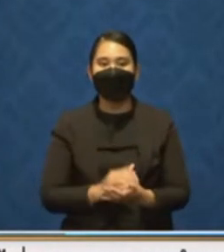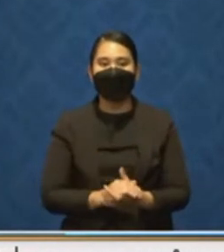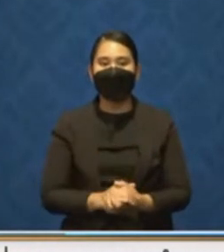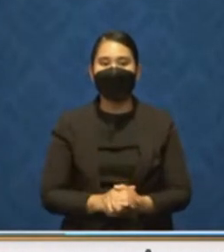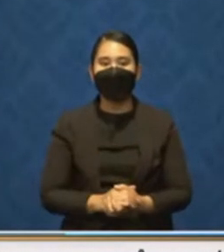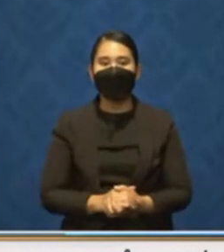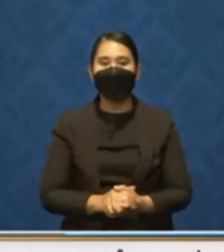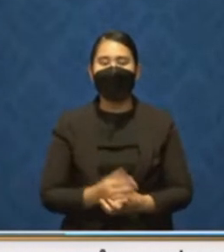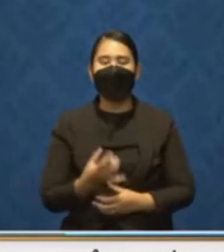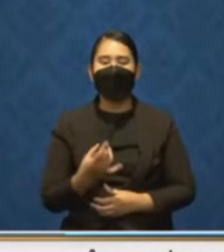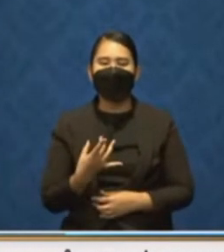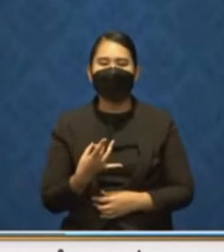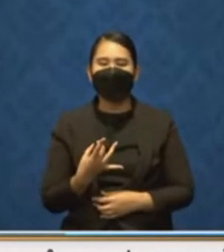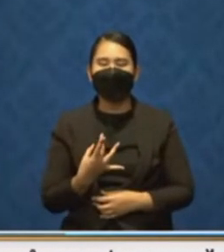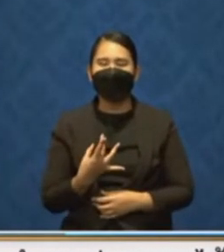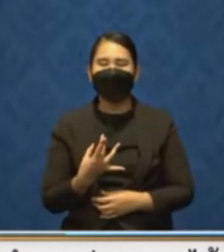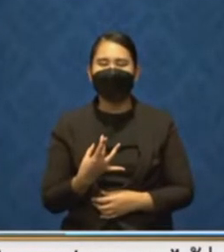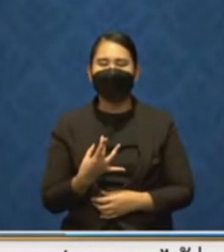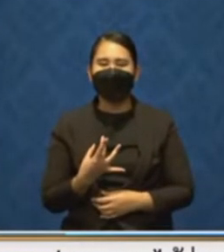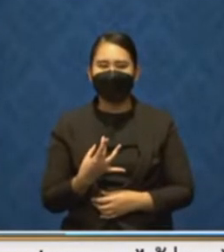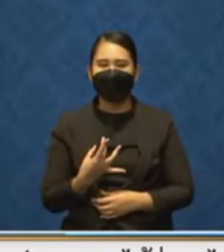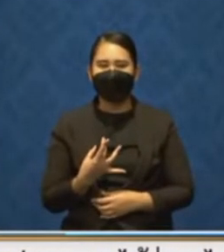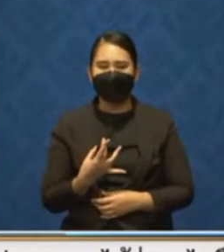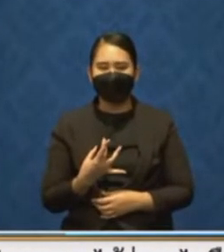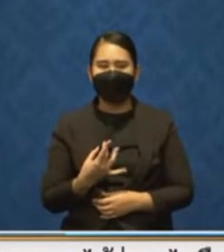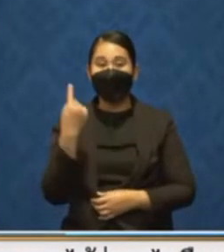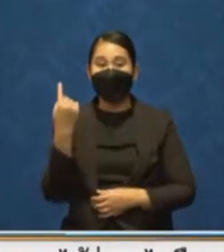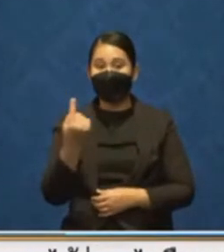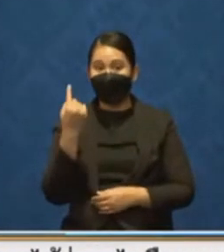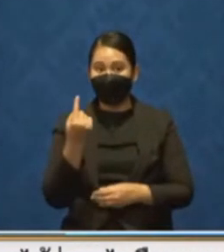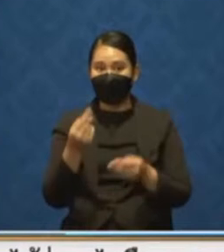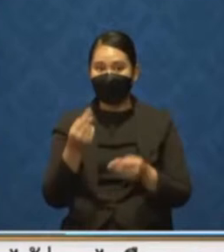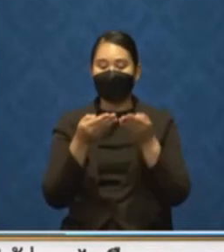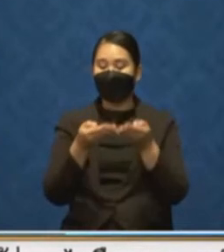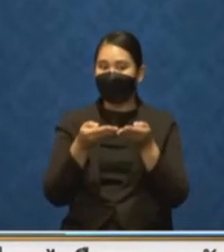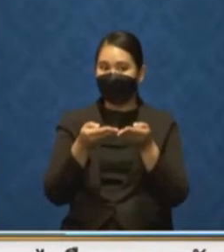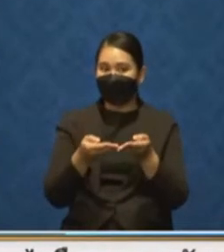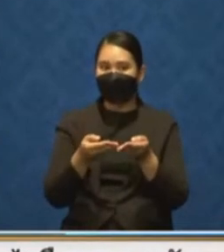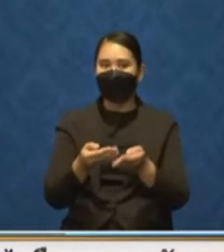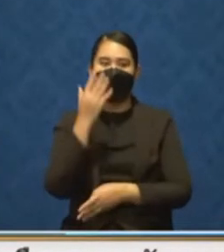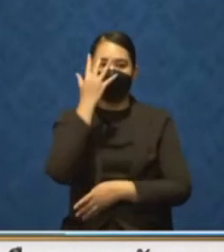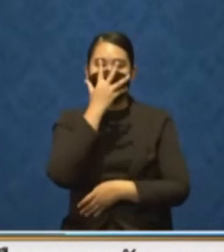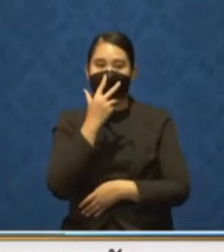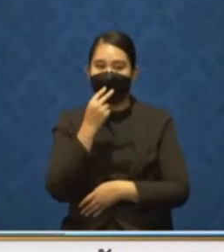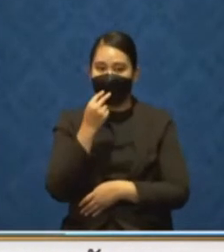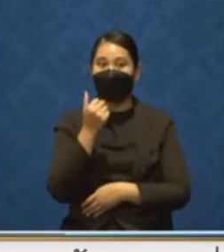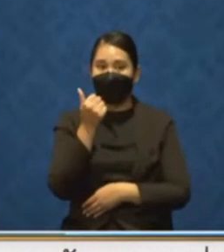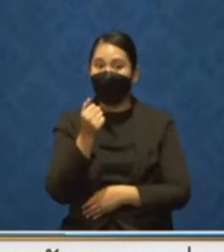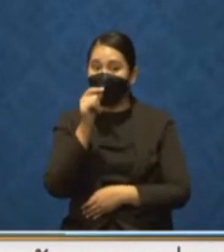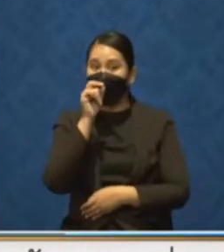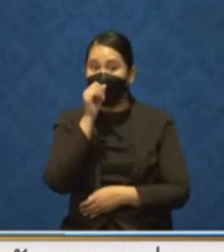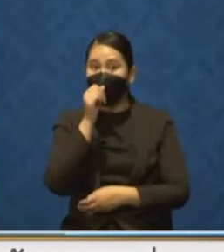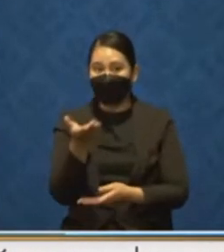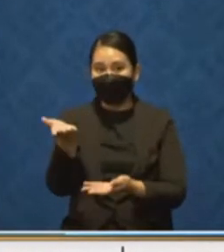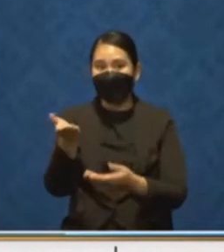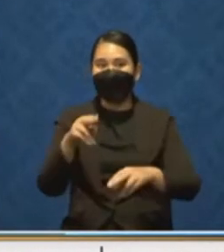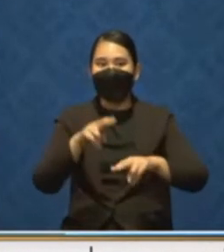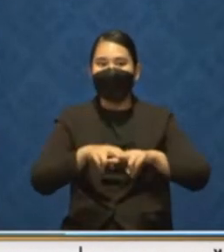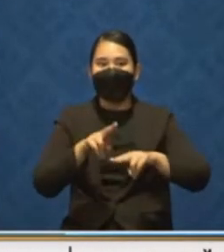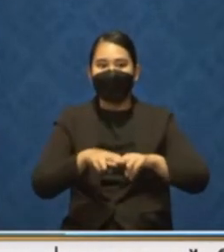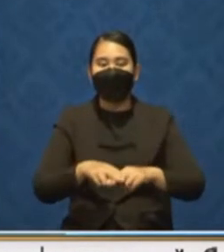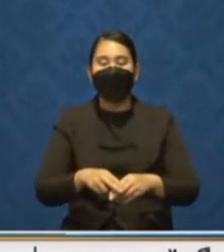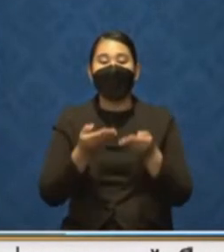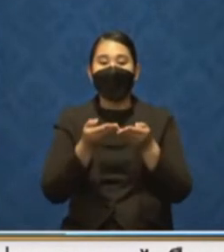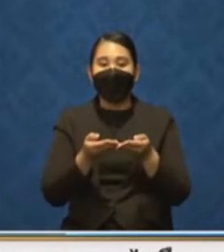อะไรล่ะช่องทางและเส้นทางในการท่องเที่ยวทางน้ำด้วยตลอดเส้นทางสวยงามนะครับลองไปนั่งดูแล้วกันเป็นรถไฟฟ้า